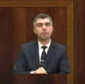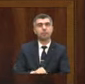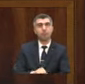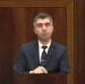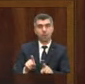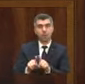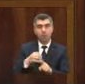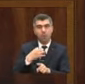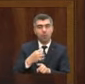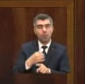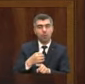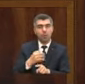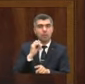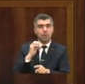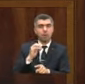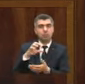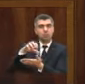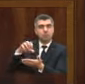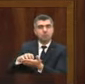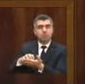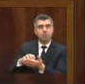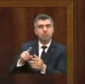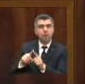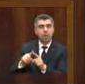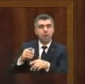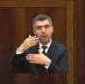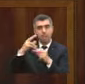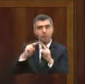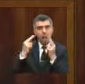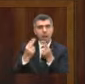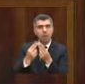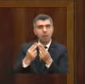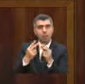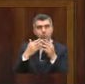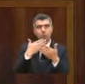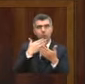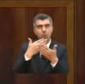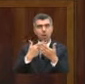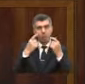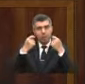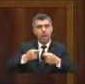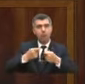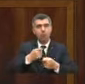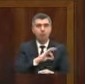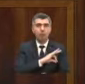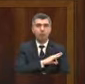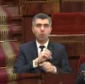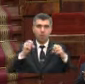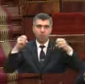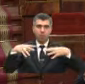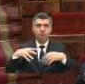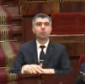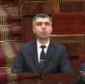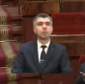قريب من هذا النظام إلا عدد محدود من الدول المتقدمة. شكرا جزيلا والسلام عليكم ورحمة الله وبركاته.